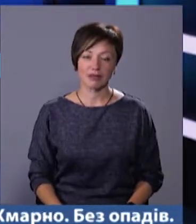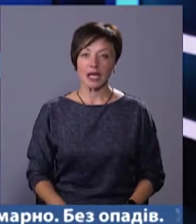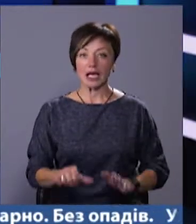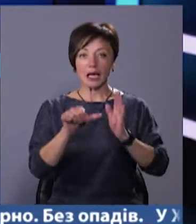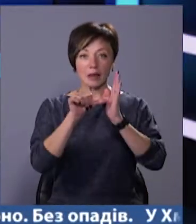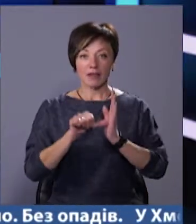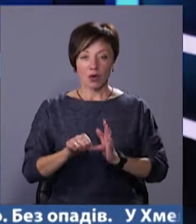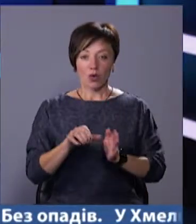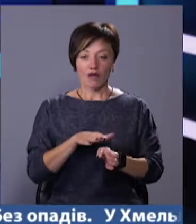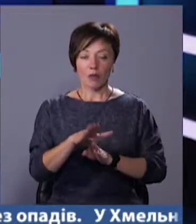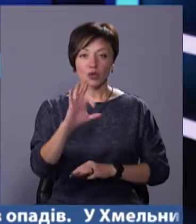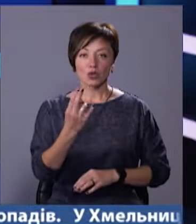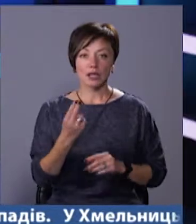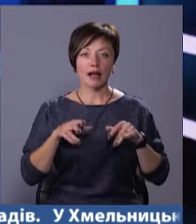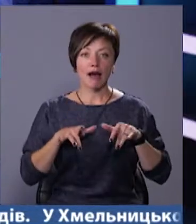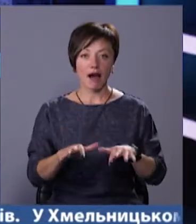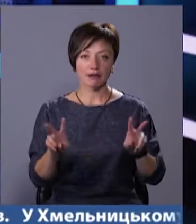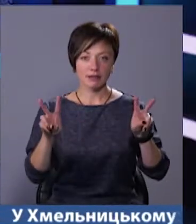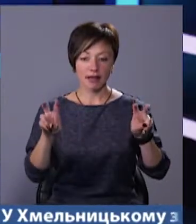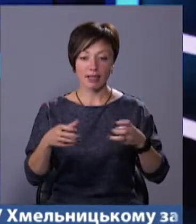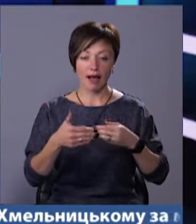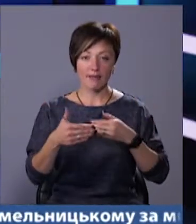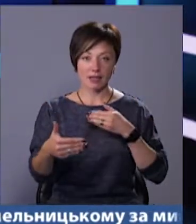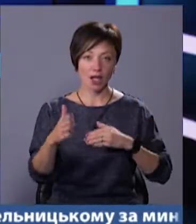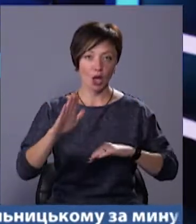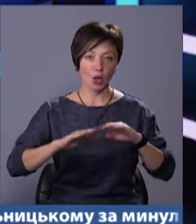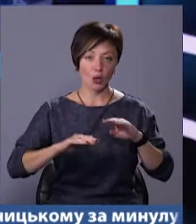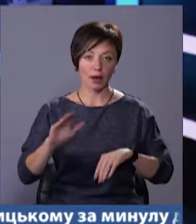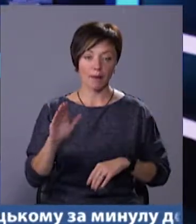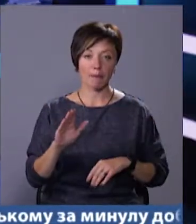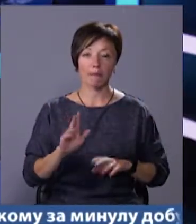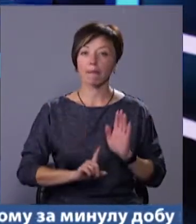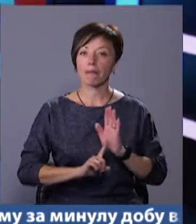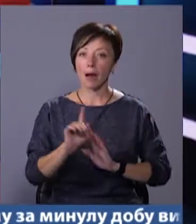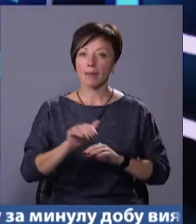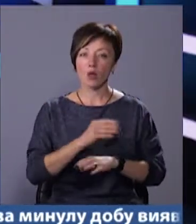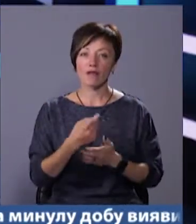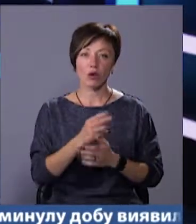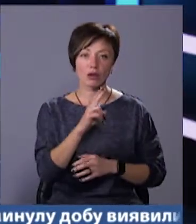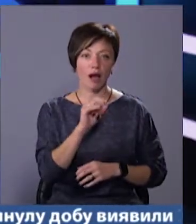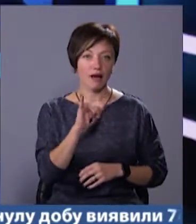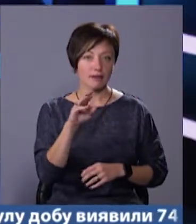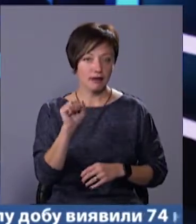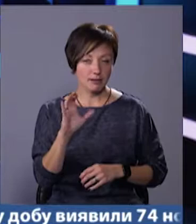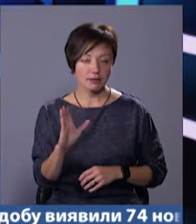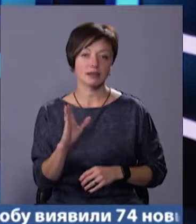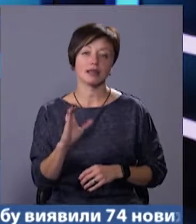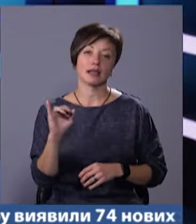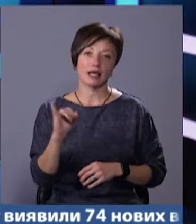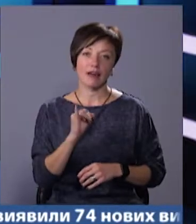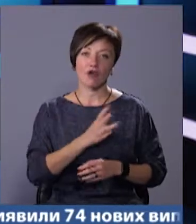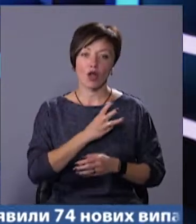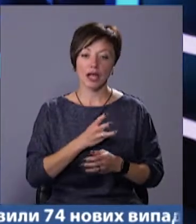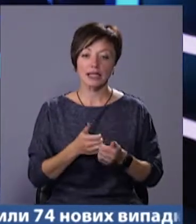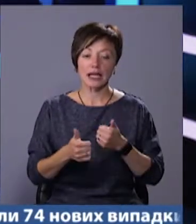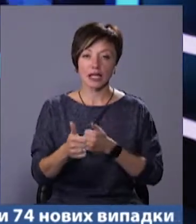Півроку виповнюється соціальні акції «На відстані руки». Її започаткували благодійний фонд «Карітас» та волонтерський лідерський рух у